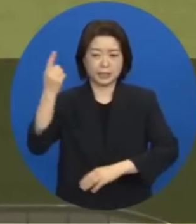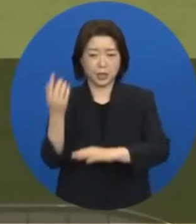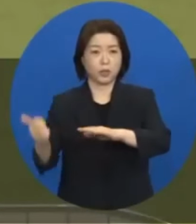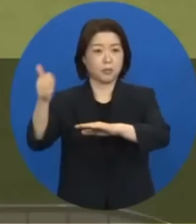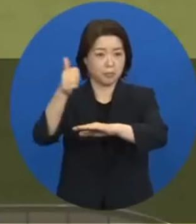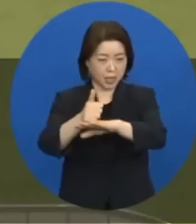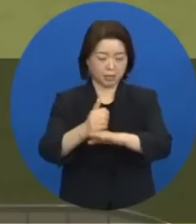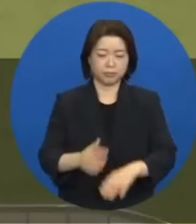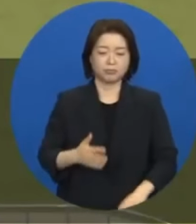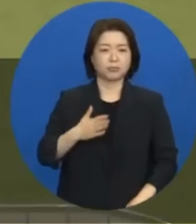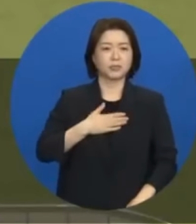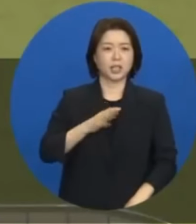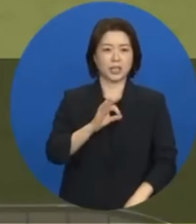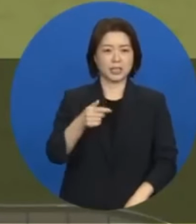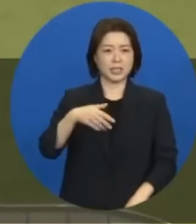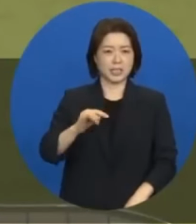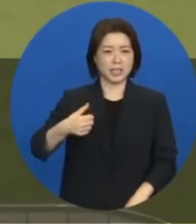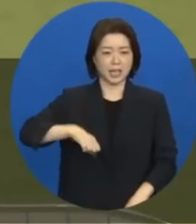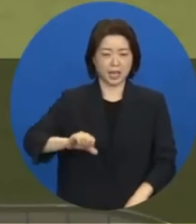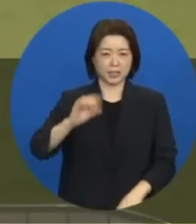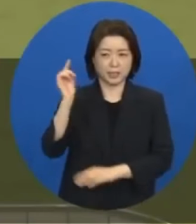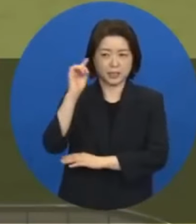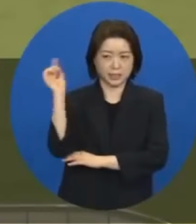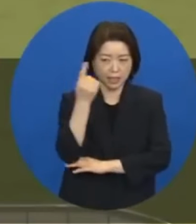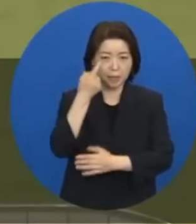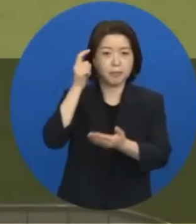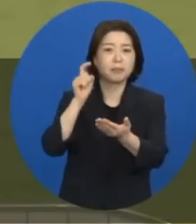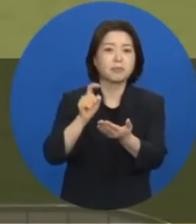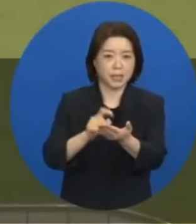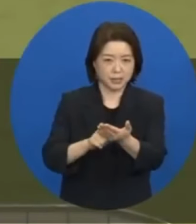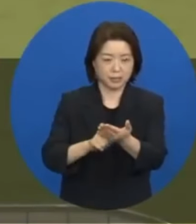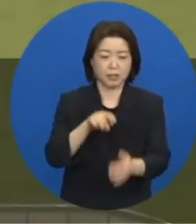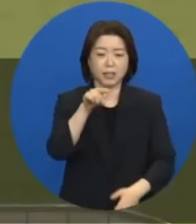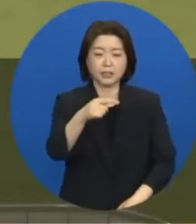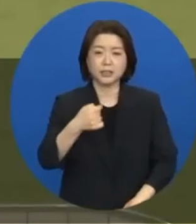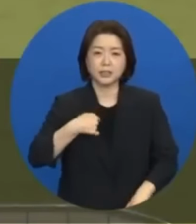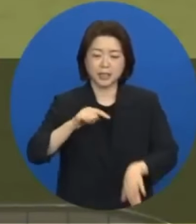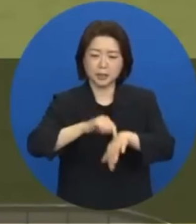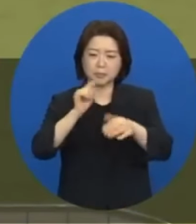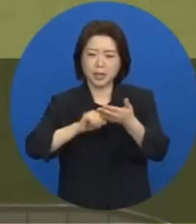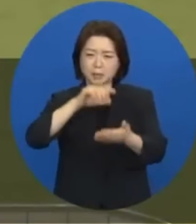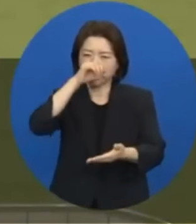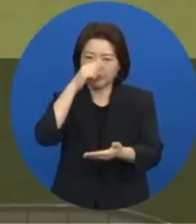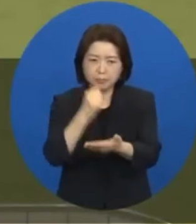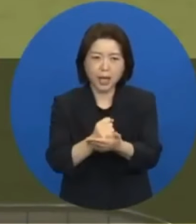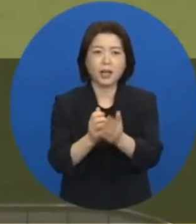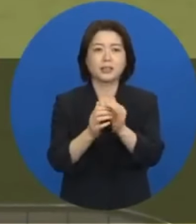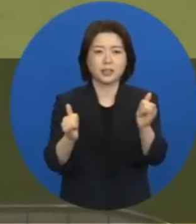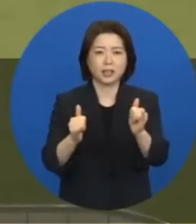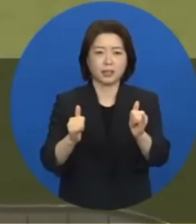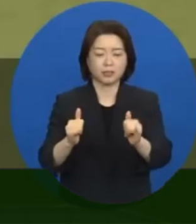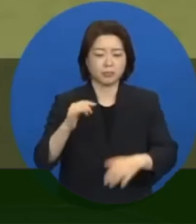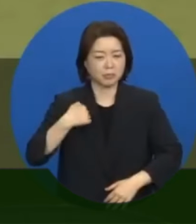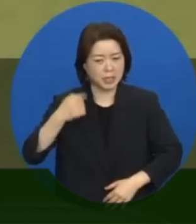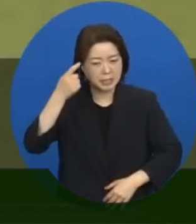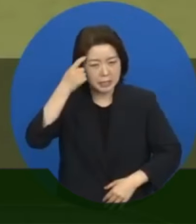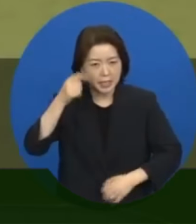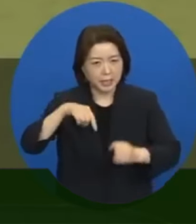내가 이세 아들 다을 찾아냈으니 그는 마음에는 람이다 그가을 다할